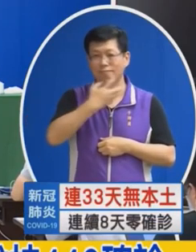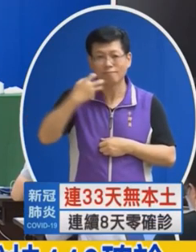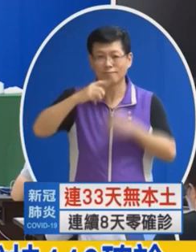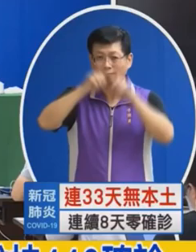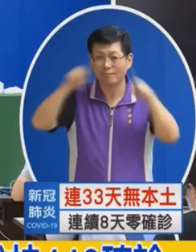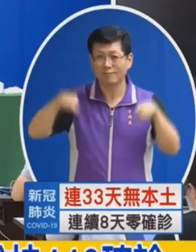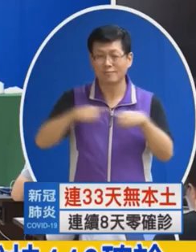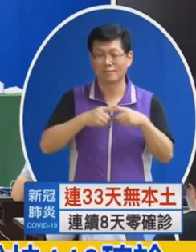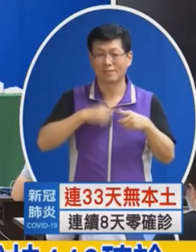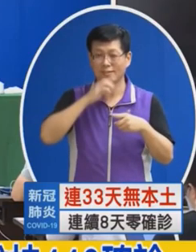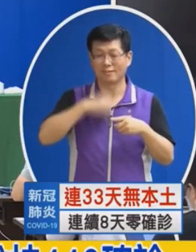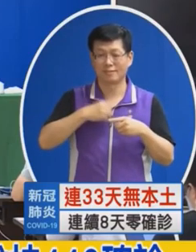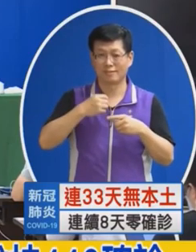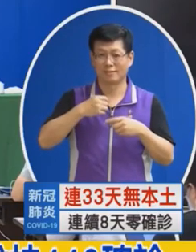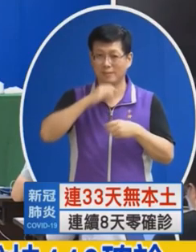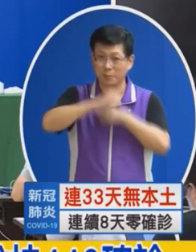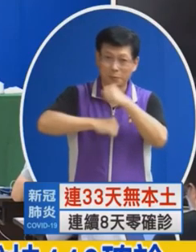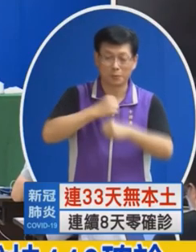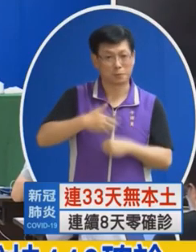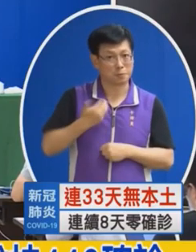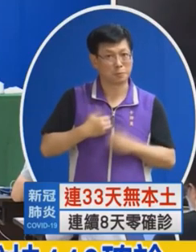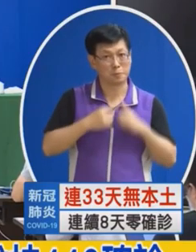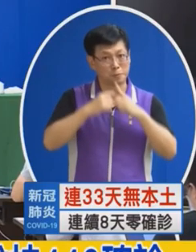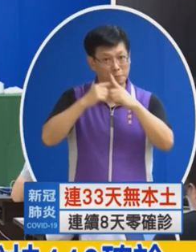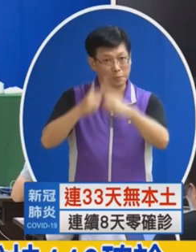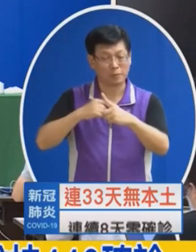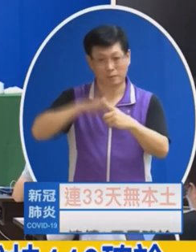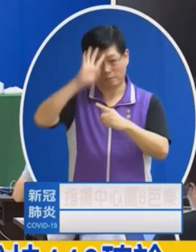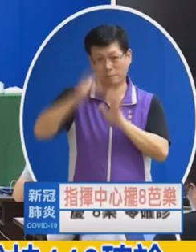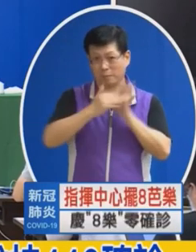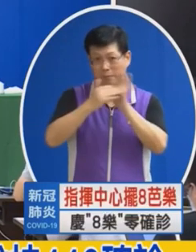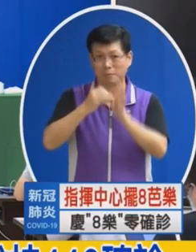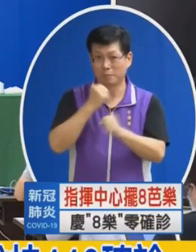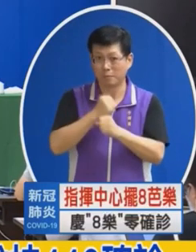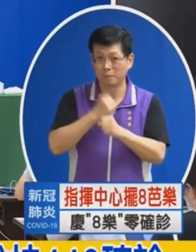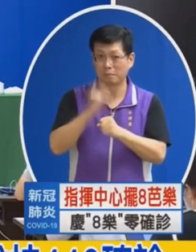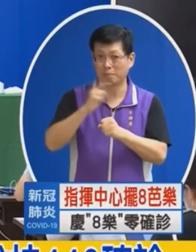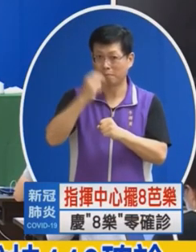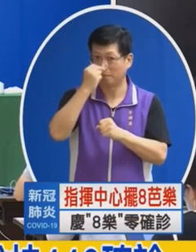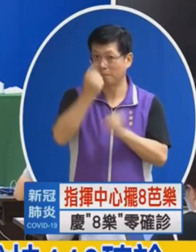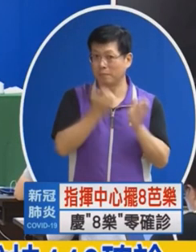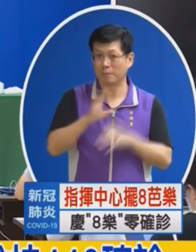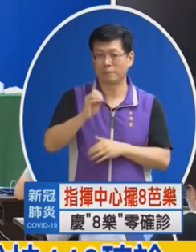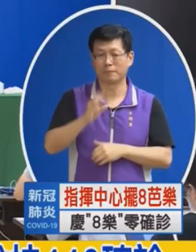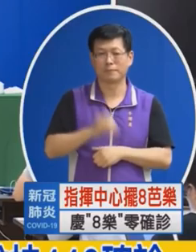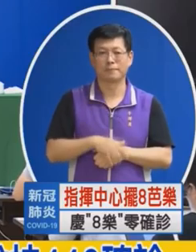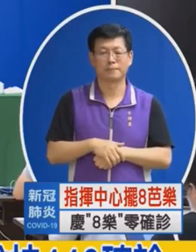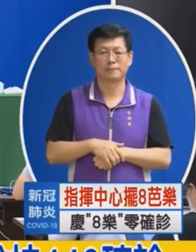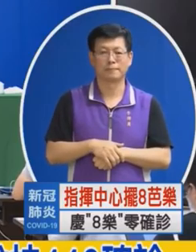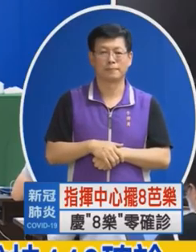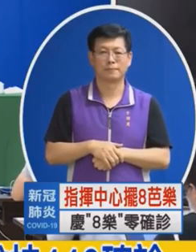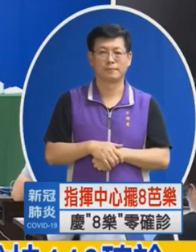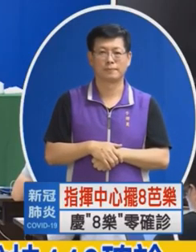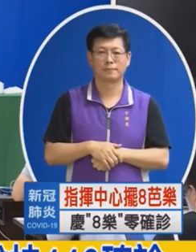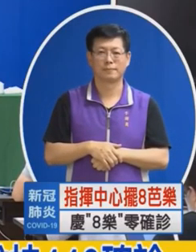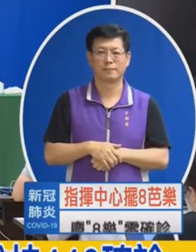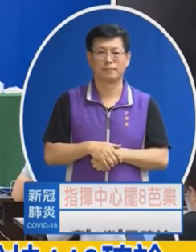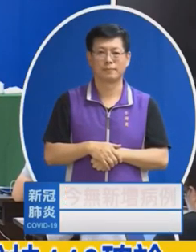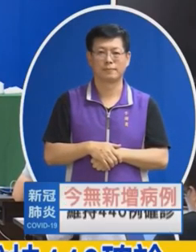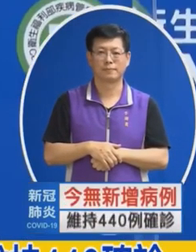有一个活动，那不晓得现场我们的这个防疫的工作有没有特别做哪些准备或交代。谢谢。